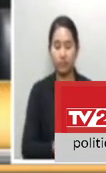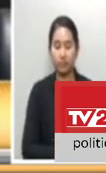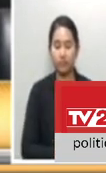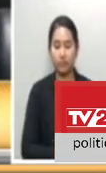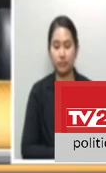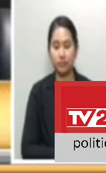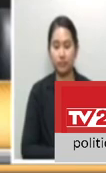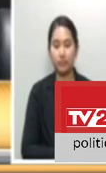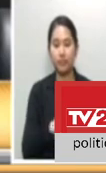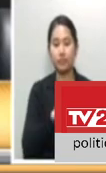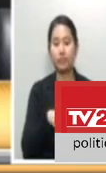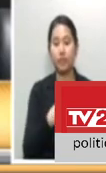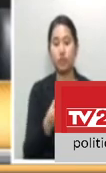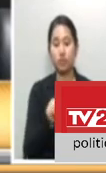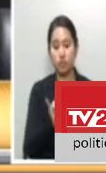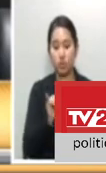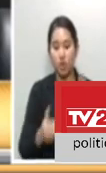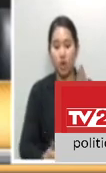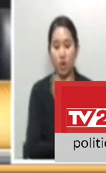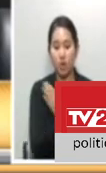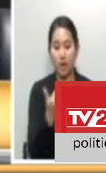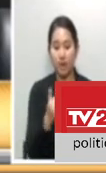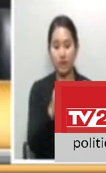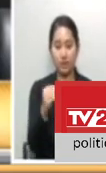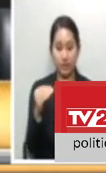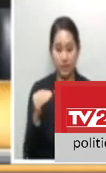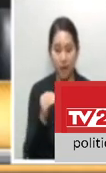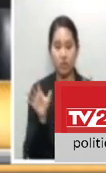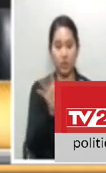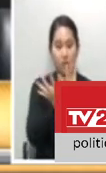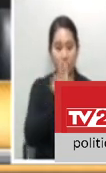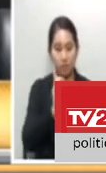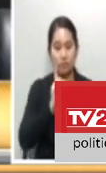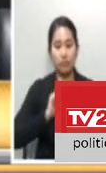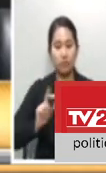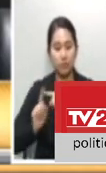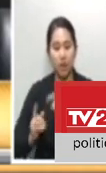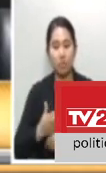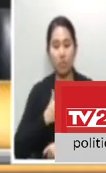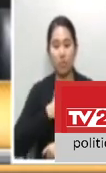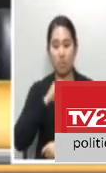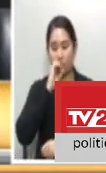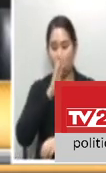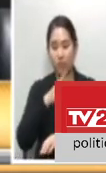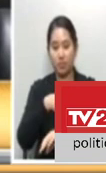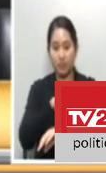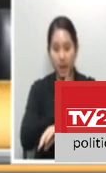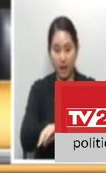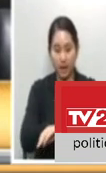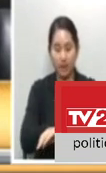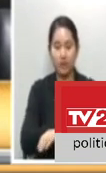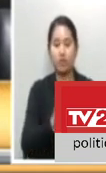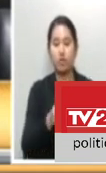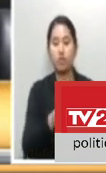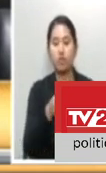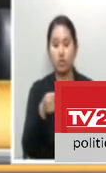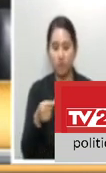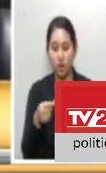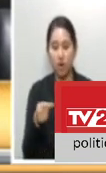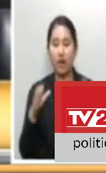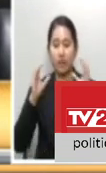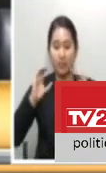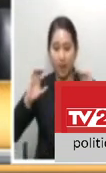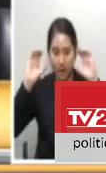ยุทธศาสตร์การสร้างโอกาสและความเสมอภาคทางสังคมผมเรียนท่านประธานผ่านไปยังรัฐบาลเลยว่